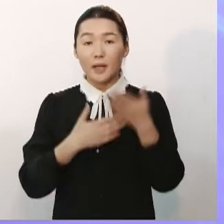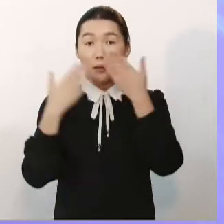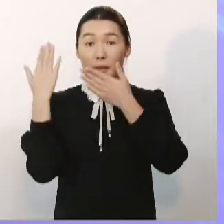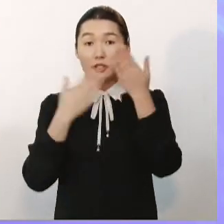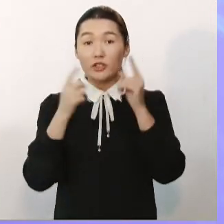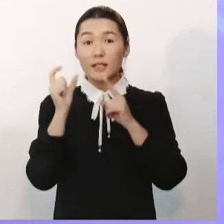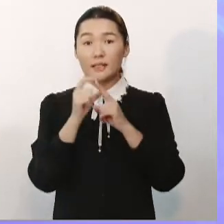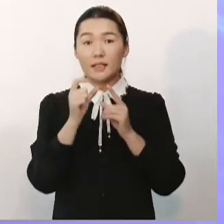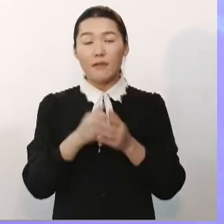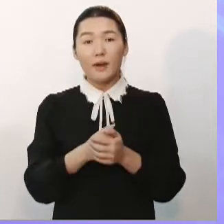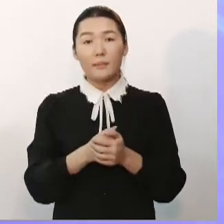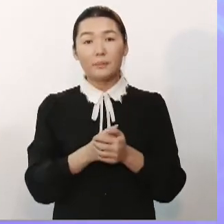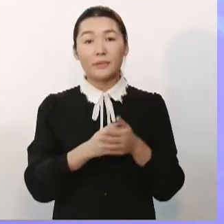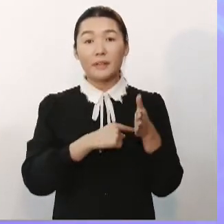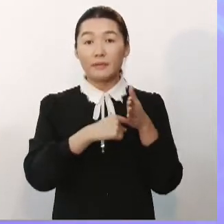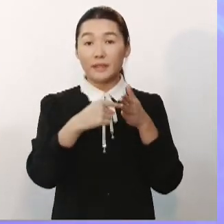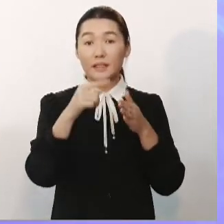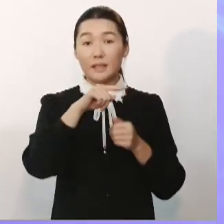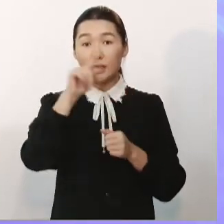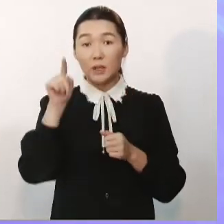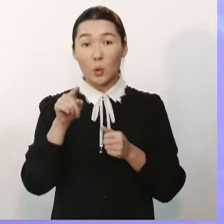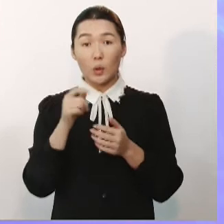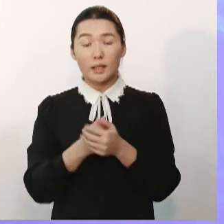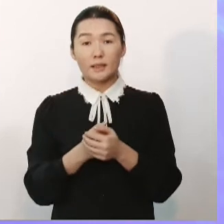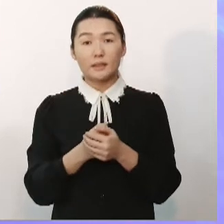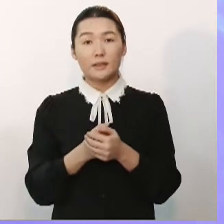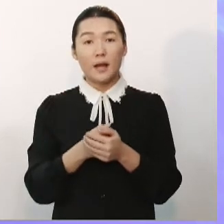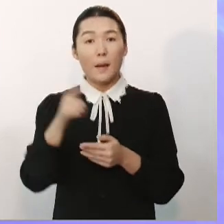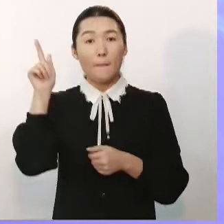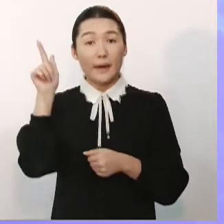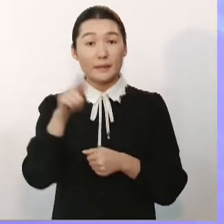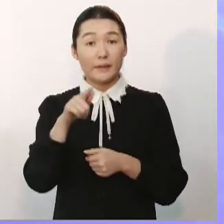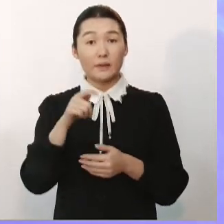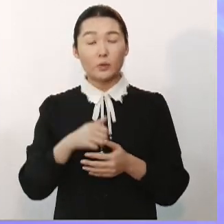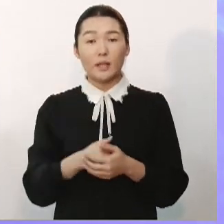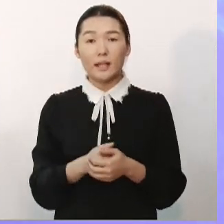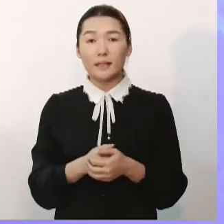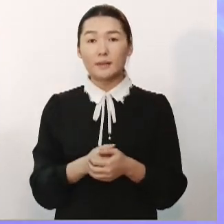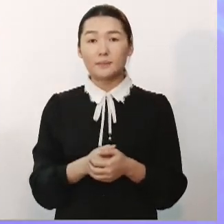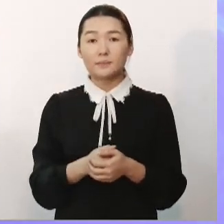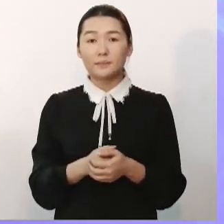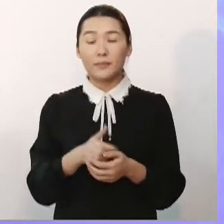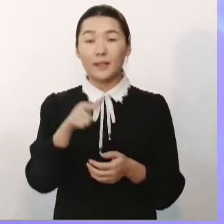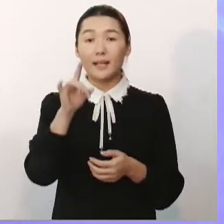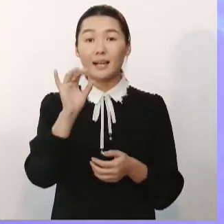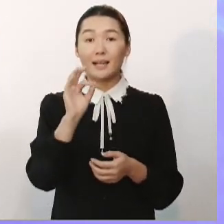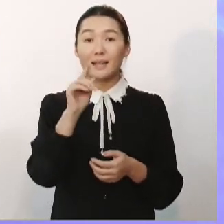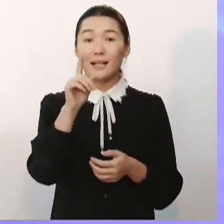Прочитайте слова и выделите корень. Поставьте ударение. Гроза,